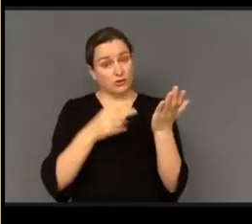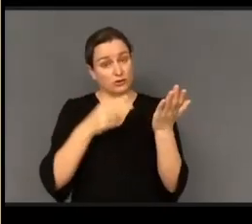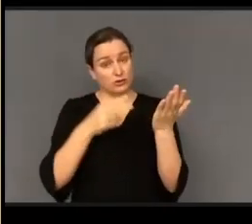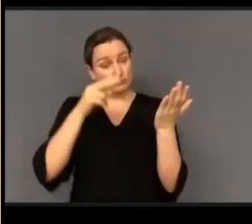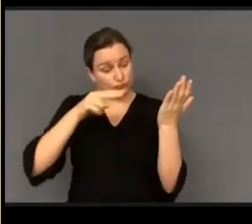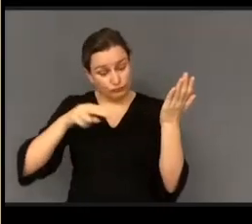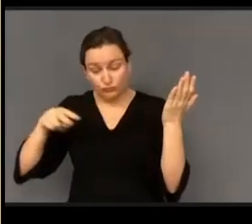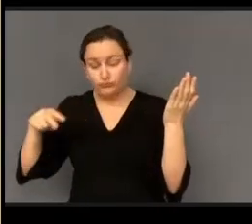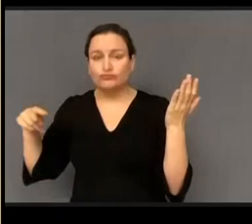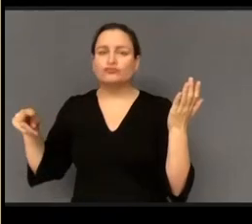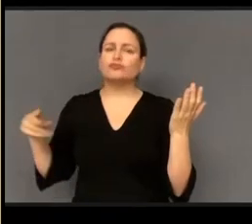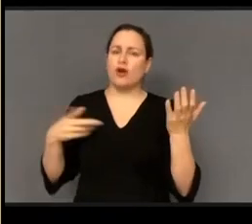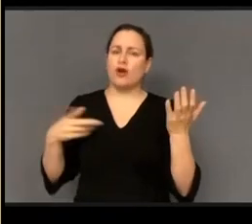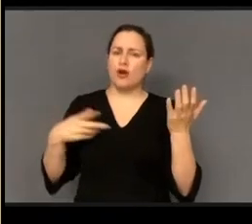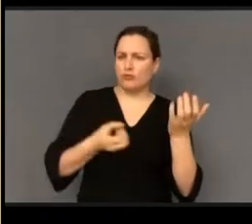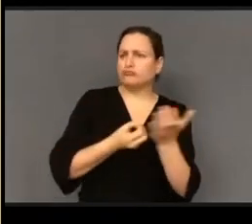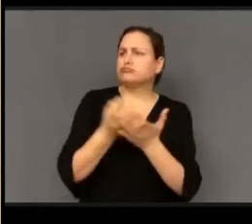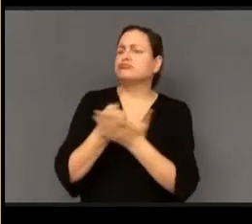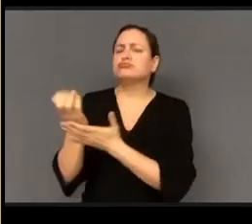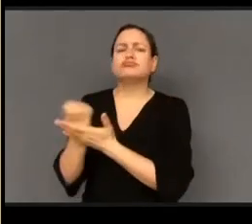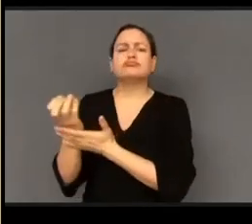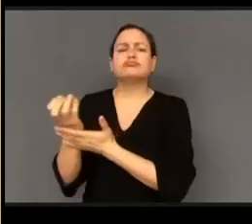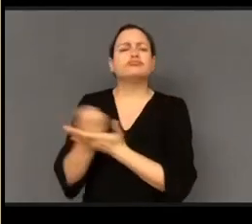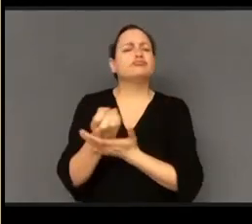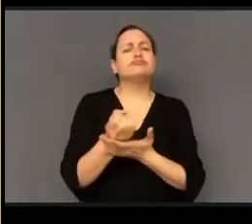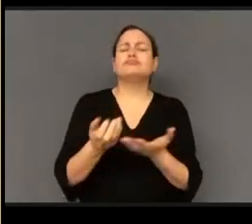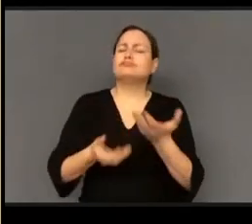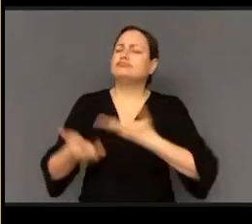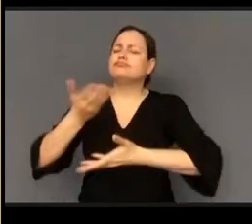fiable et digne de confiance des données.